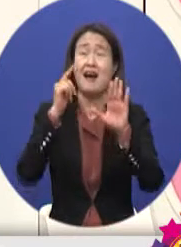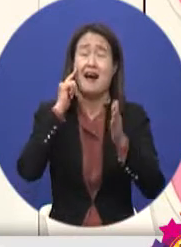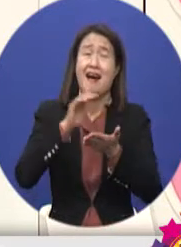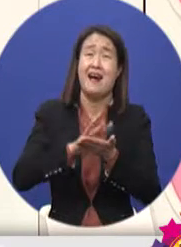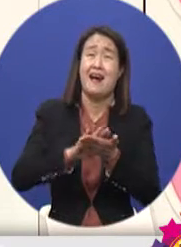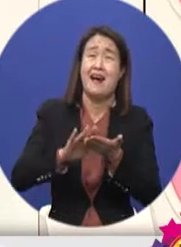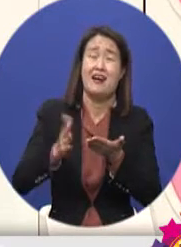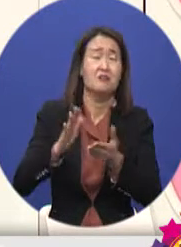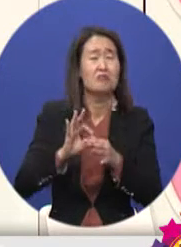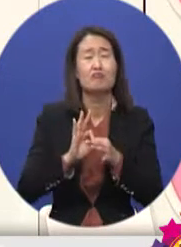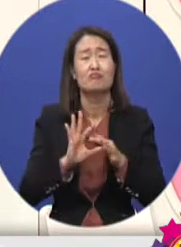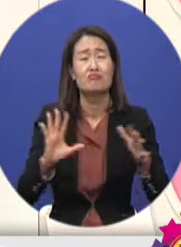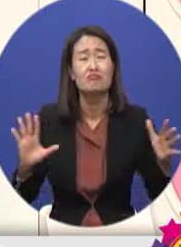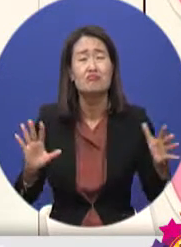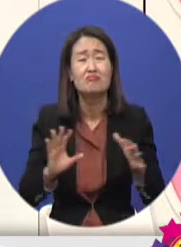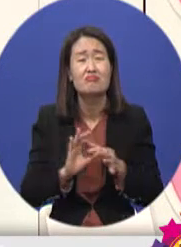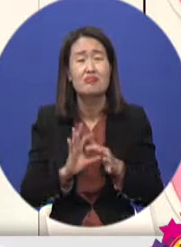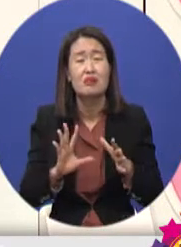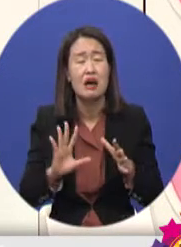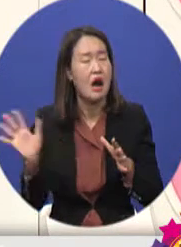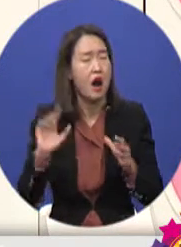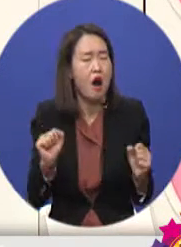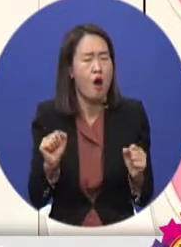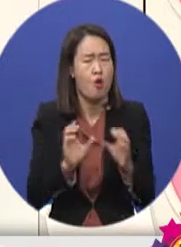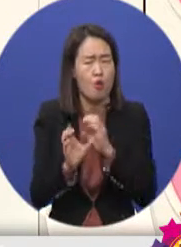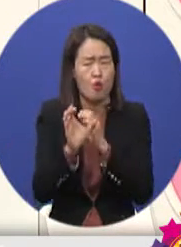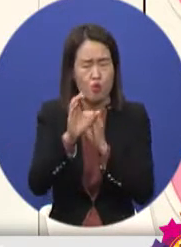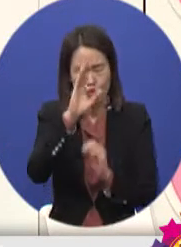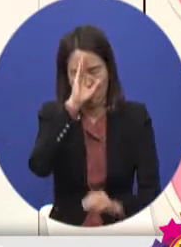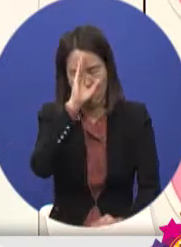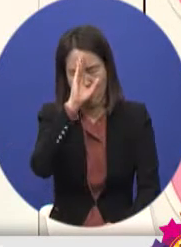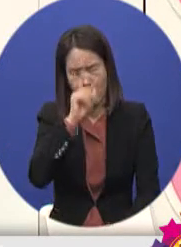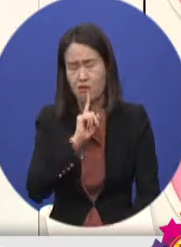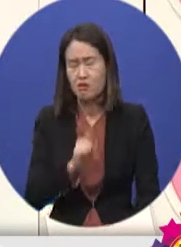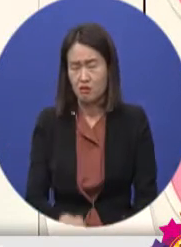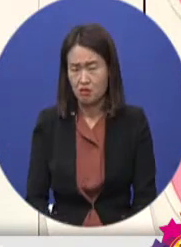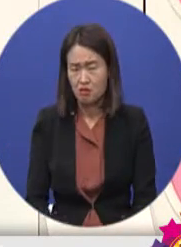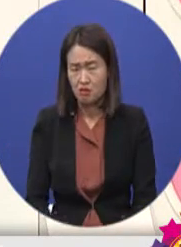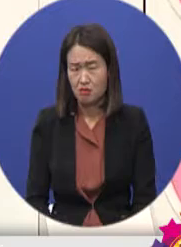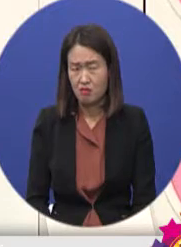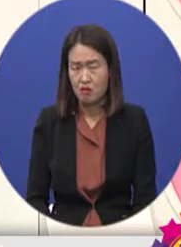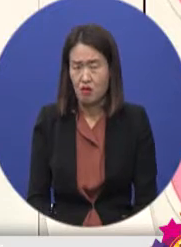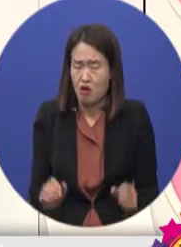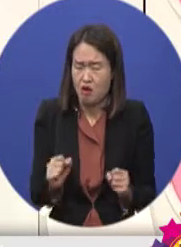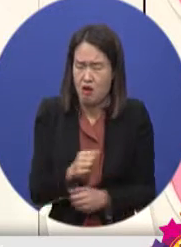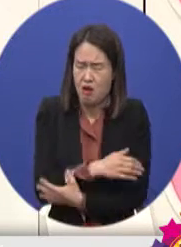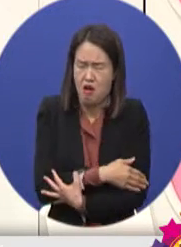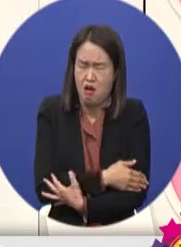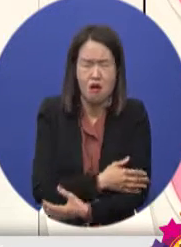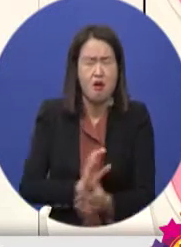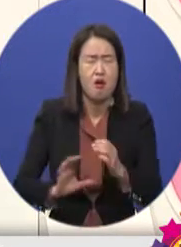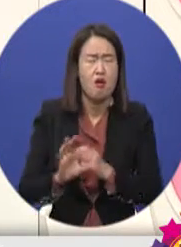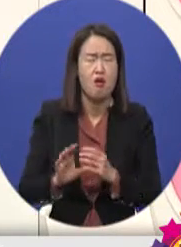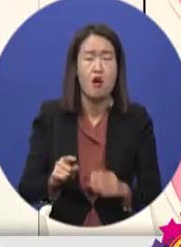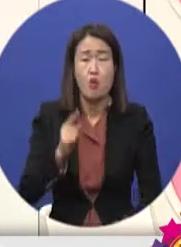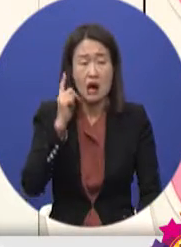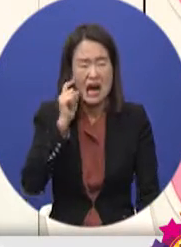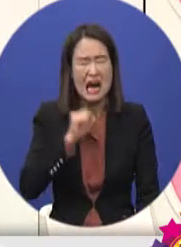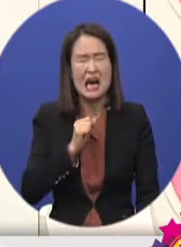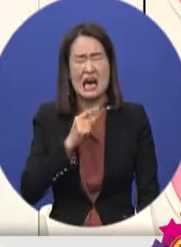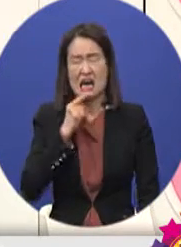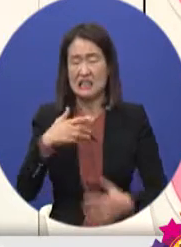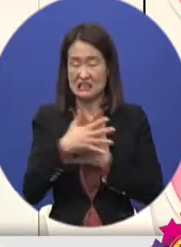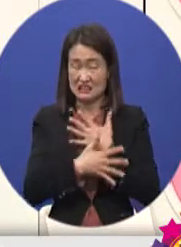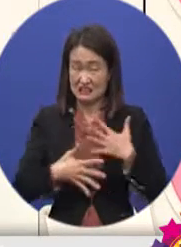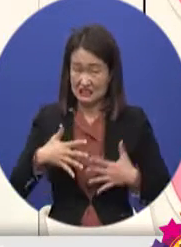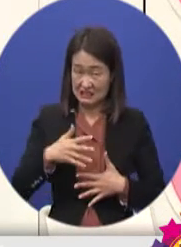그건 날씨하고 상관없이. 네, 날씨가 추우면 더 해요. 예. 아, 그래요? 네, 추우면 더 하고. 아, 혈액 순환이 안 돼서 그러나?